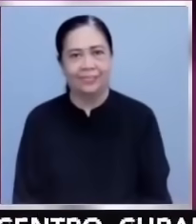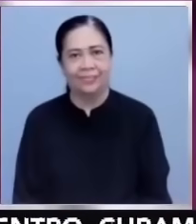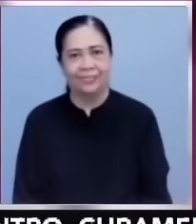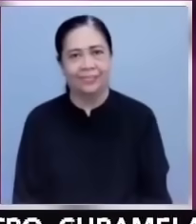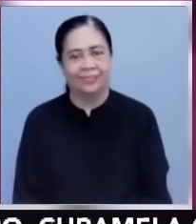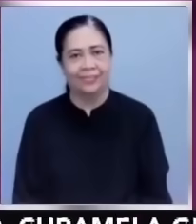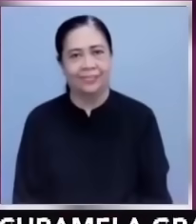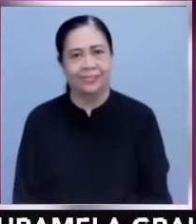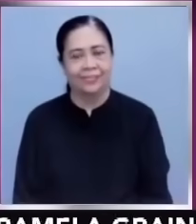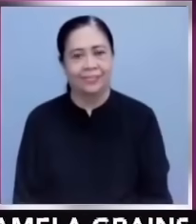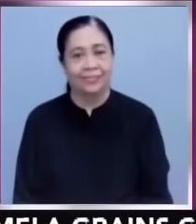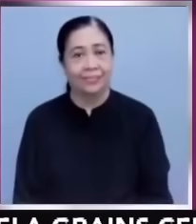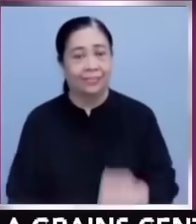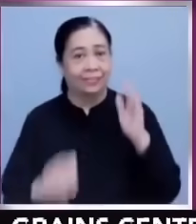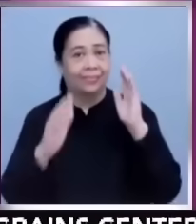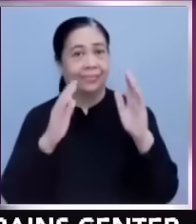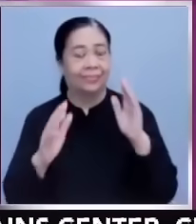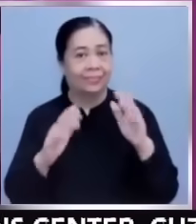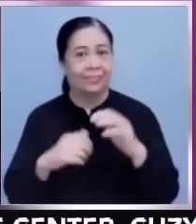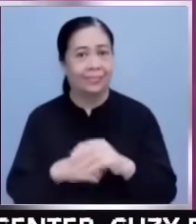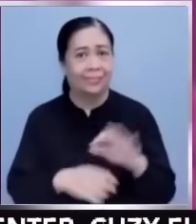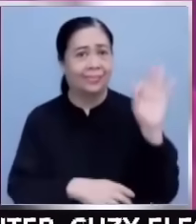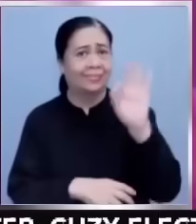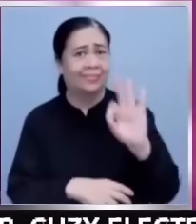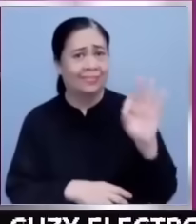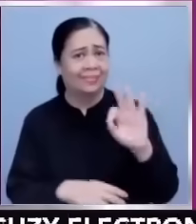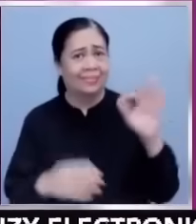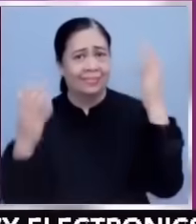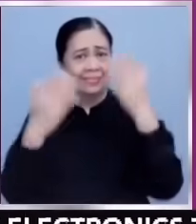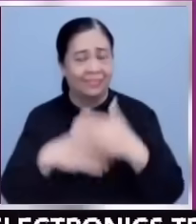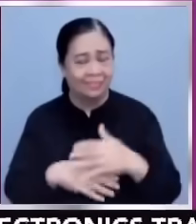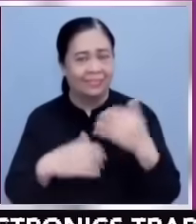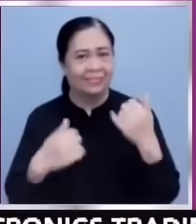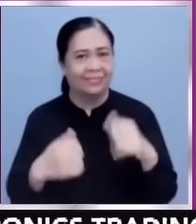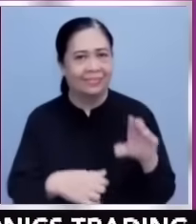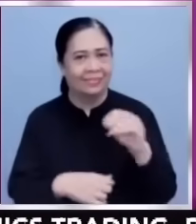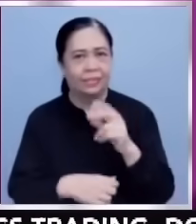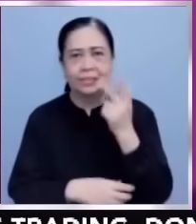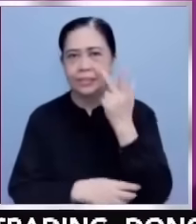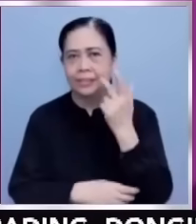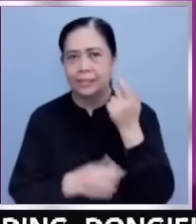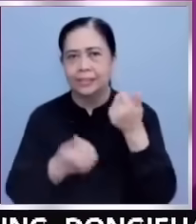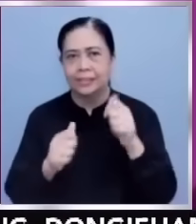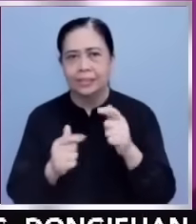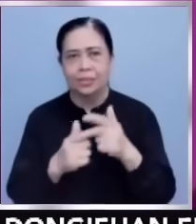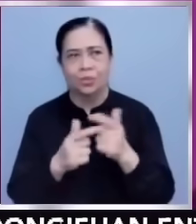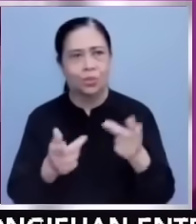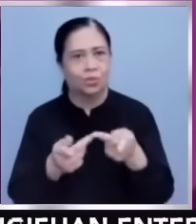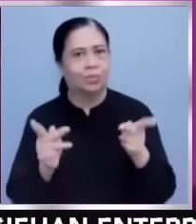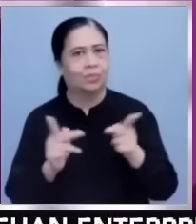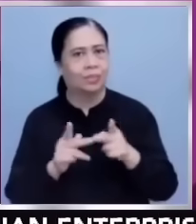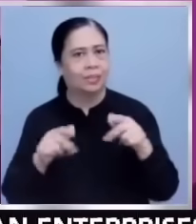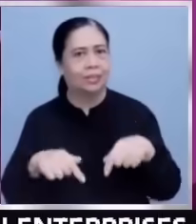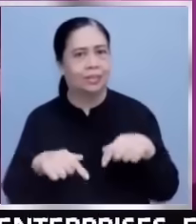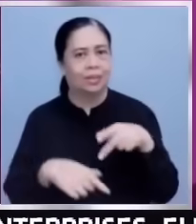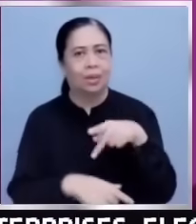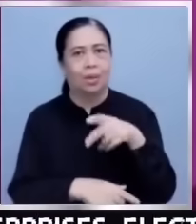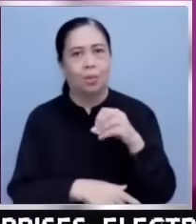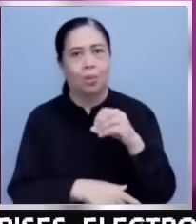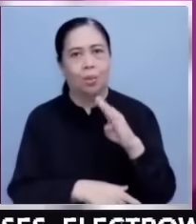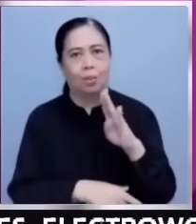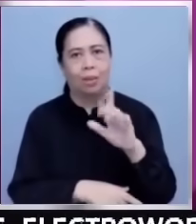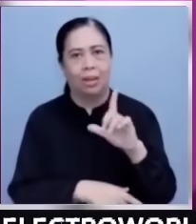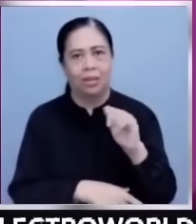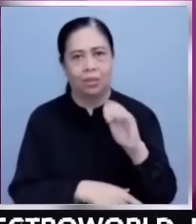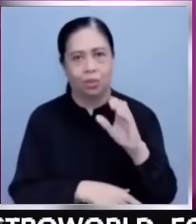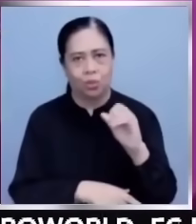Hello mga kapuso! It's Friday night and today we are going to try out this new hangout place sa Poblacion Makati. Pero hindi ito